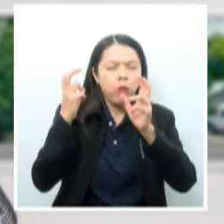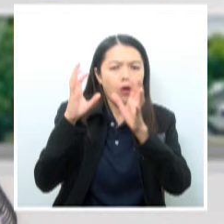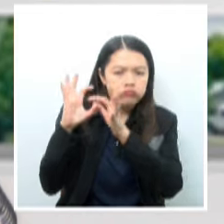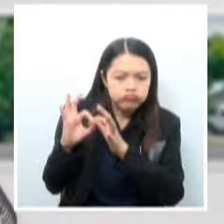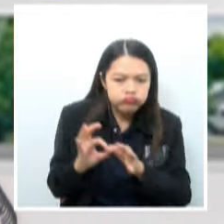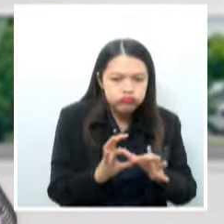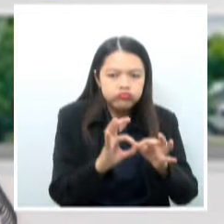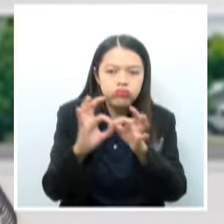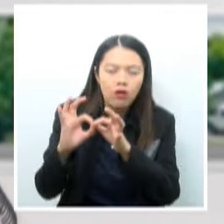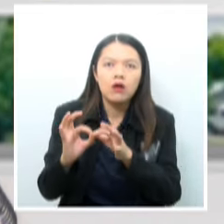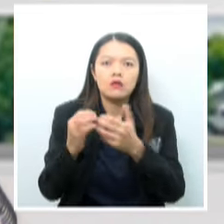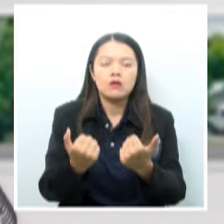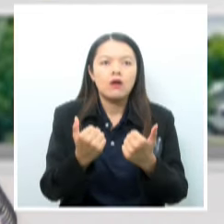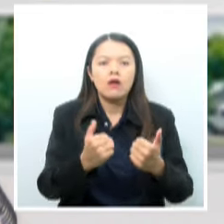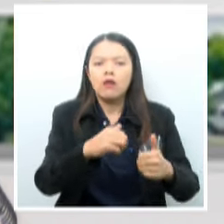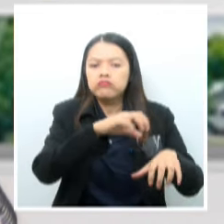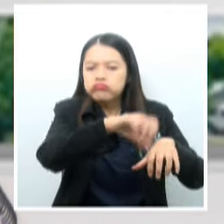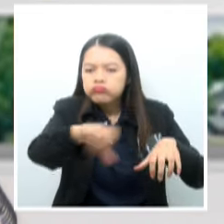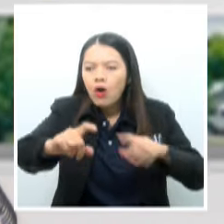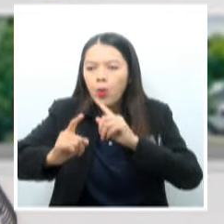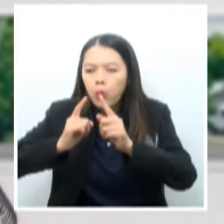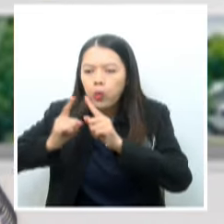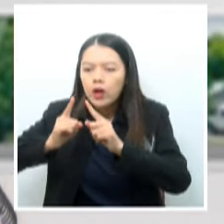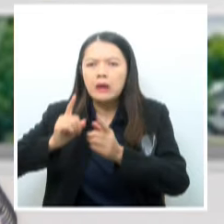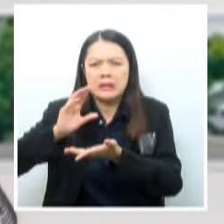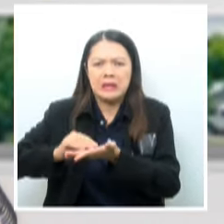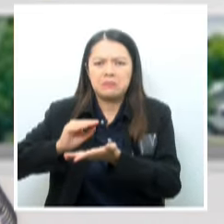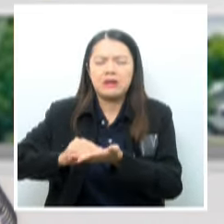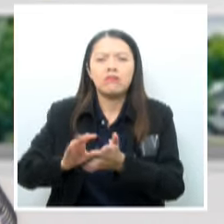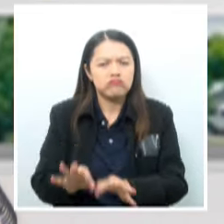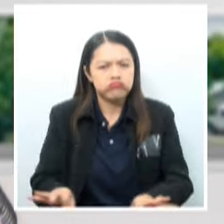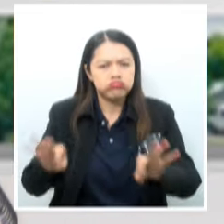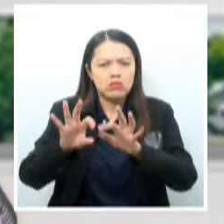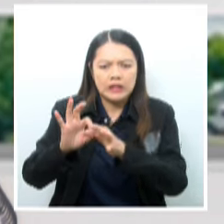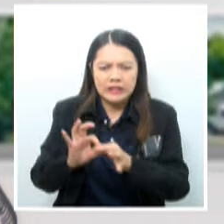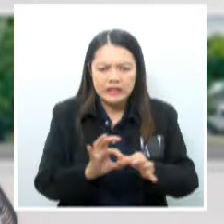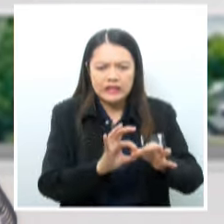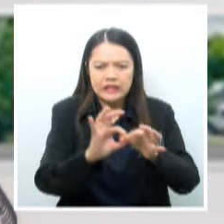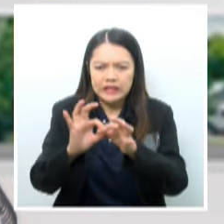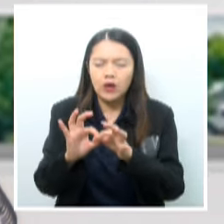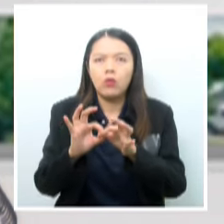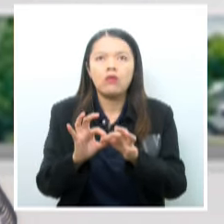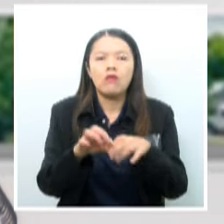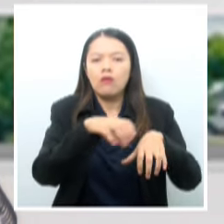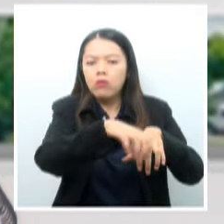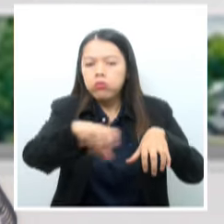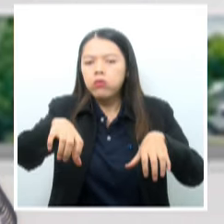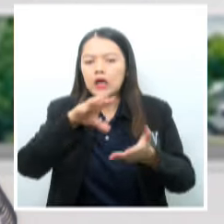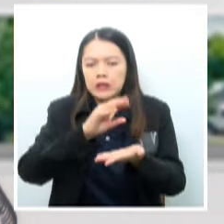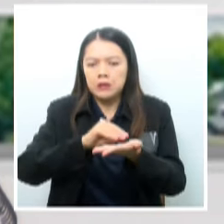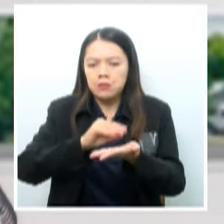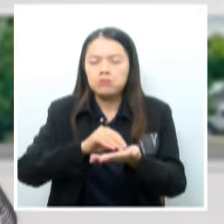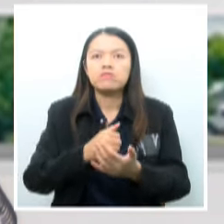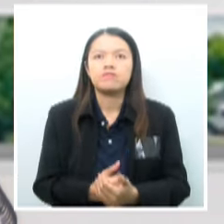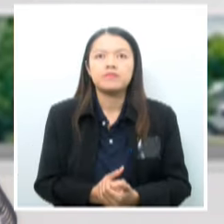องกันวันนี้ทุกสำนักคุยกันแล้วว่าตัวที่เก็บเนี่ยมันต้องเป็นตัวที่สอดคล้องกับใช้ได้หลายหน่วยเนี่ยก็จะเก็บทีเดียวจุดเดียวแล้